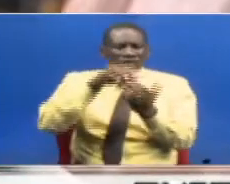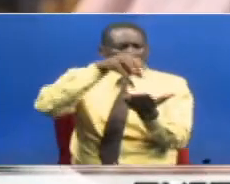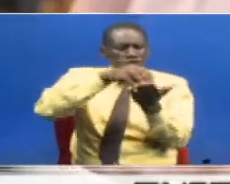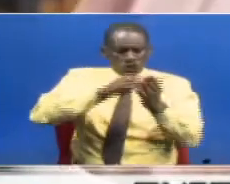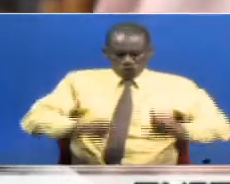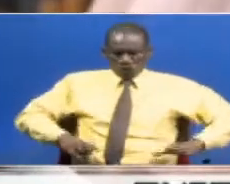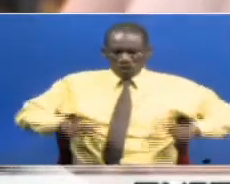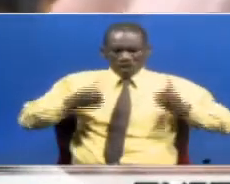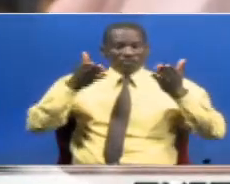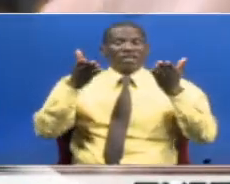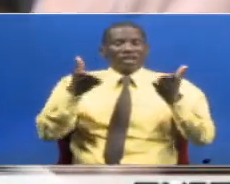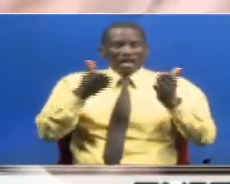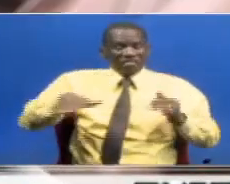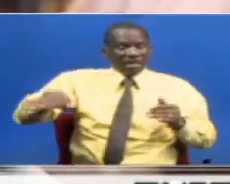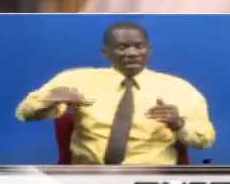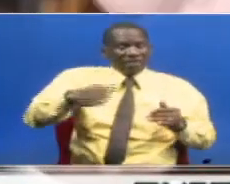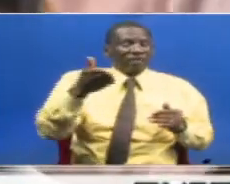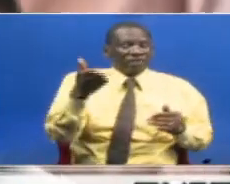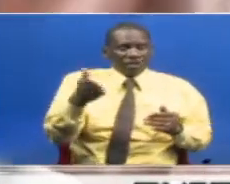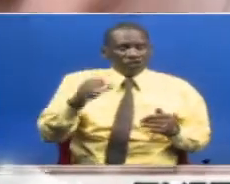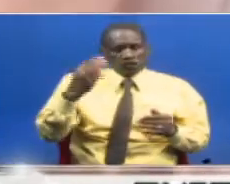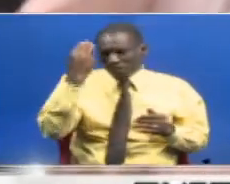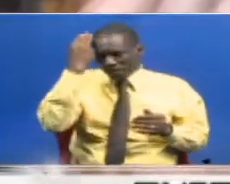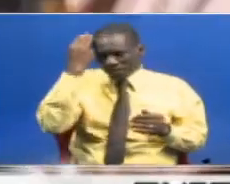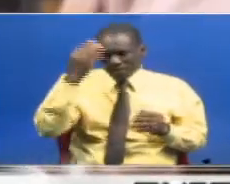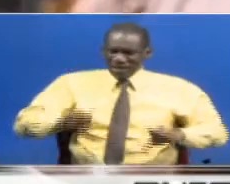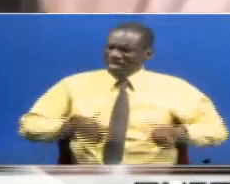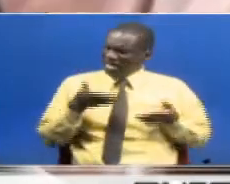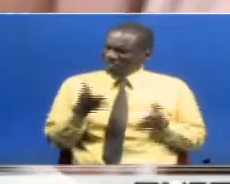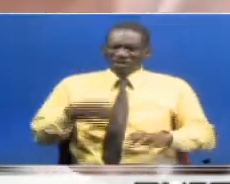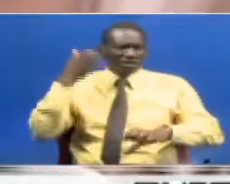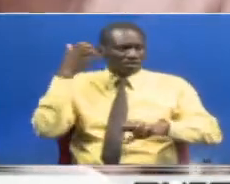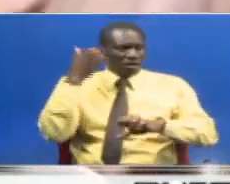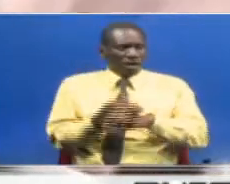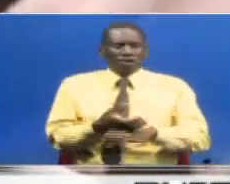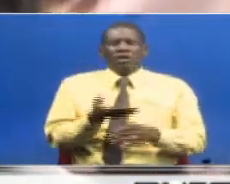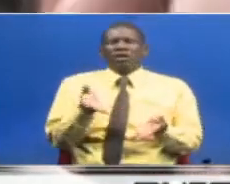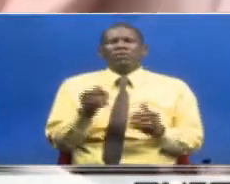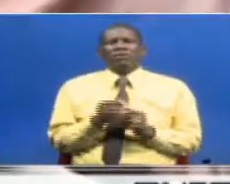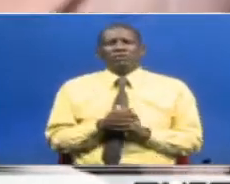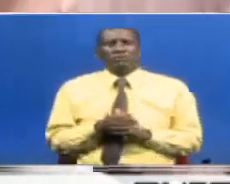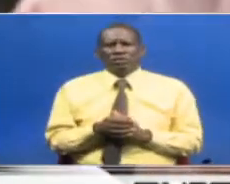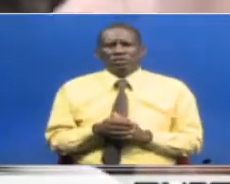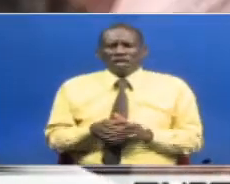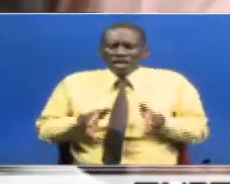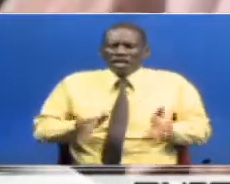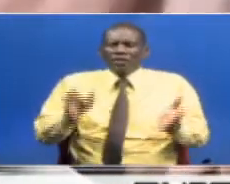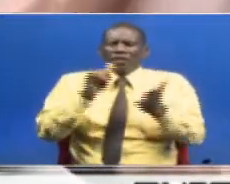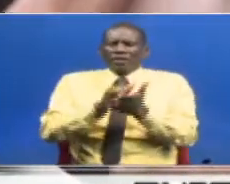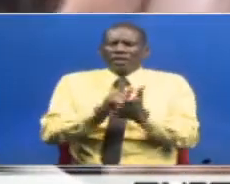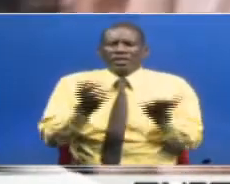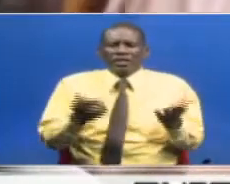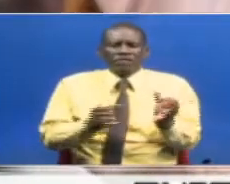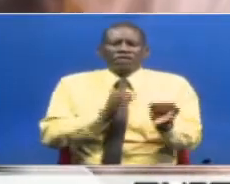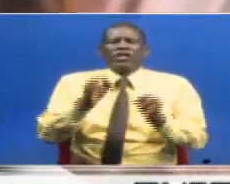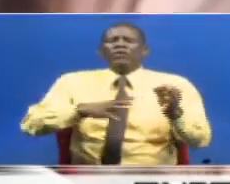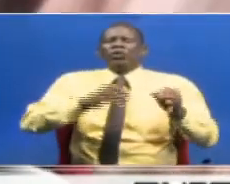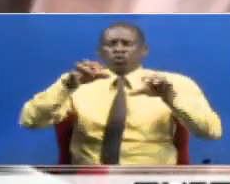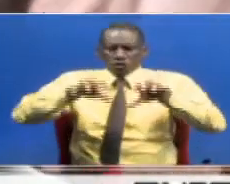katika eneo hizi ya Mandera imekuwa juu kabisa, ya kwamba ukienda kwa